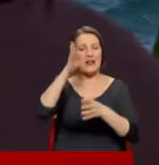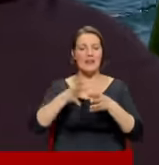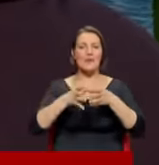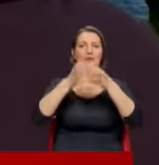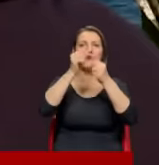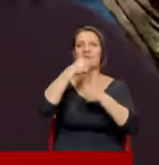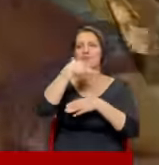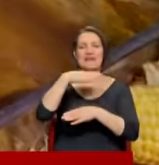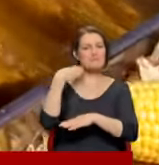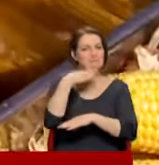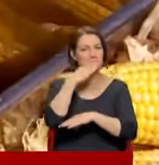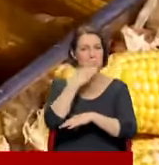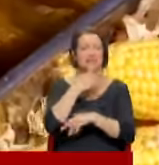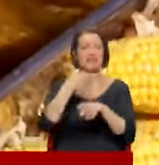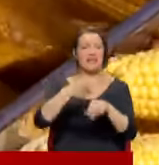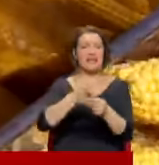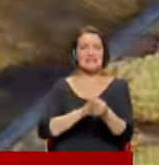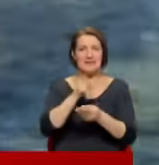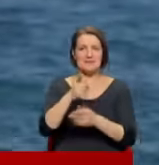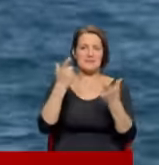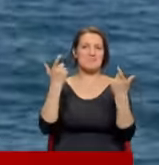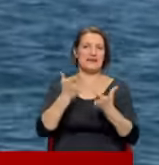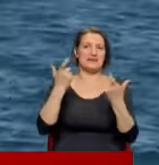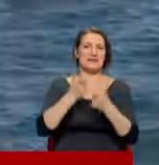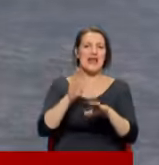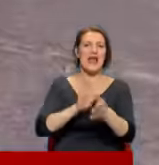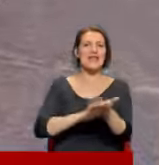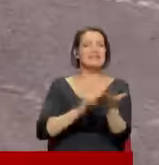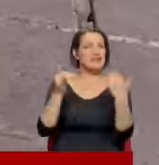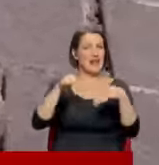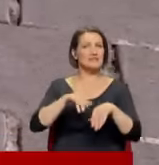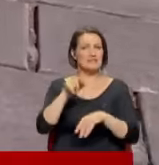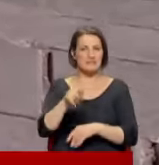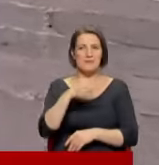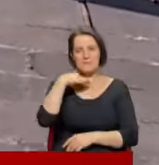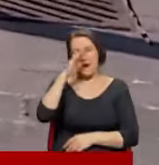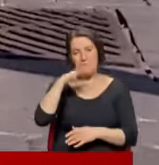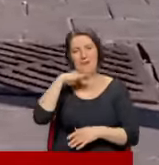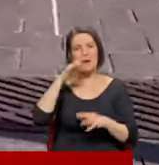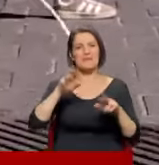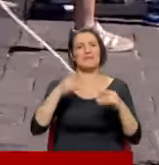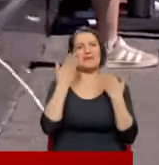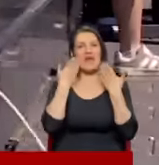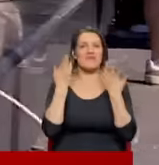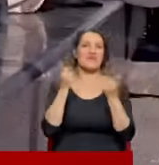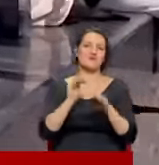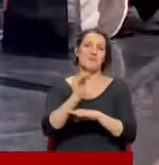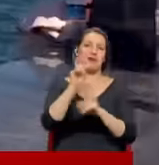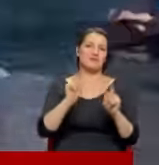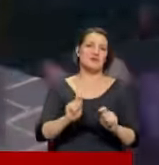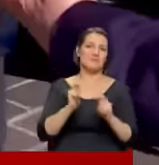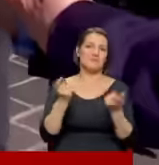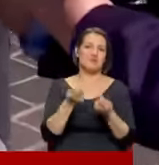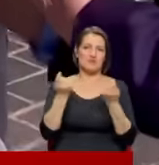Kulesi, denizi, mısırı, kestanesiyle meydanlarda elinden geldiğince bayramı bayram gibi yaşamaya çalıştı